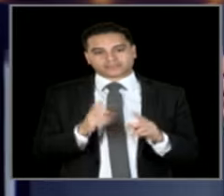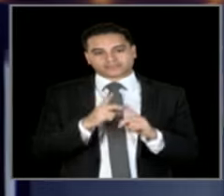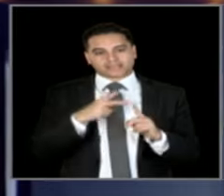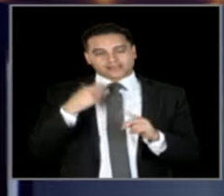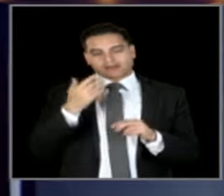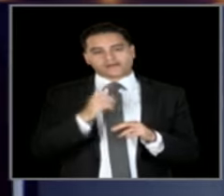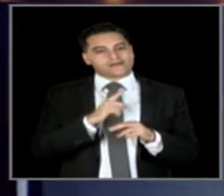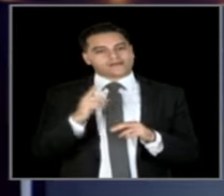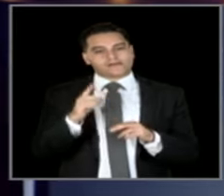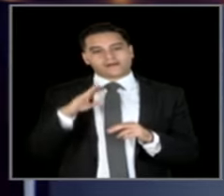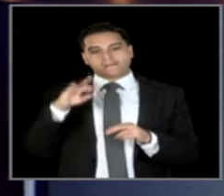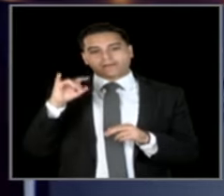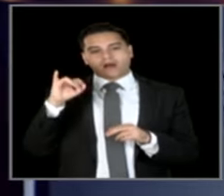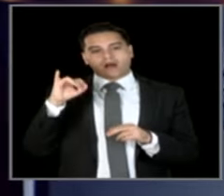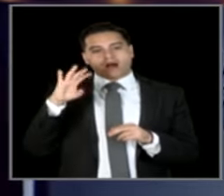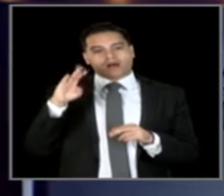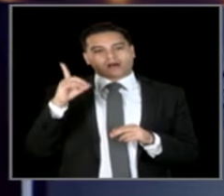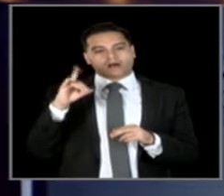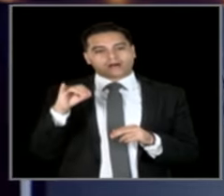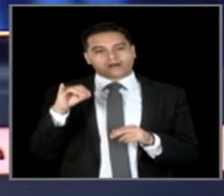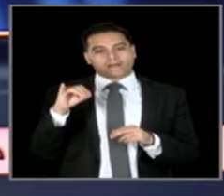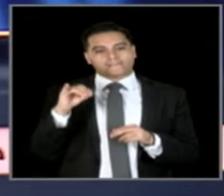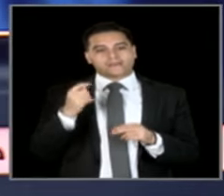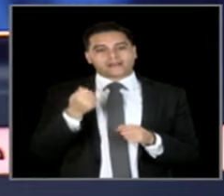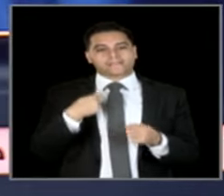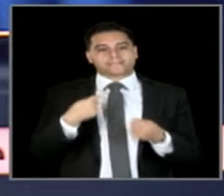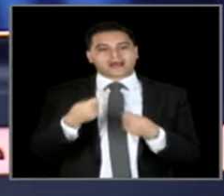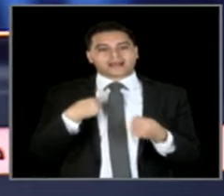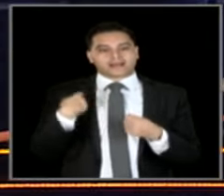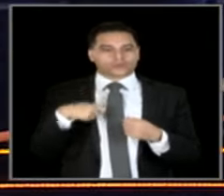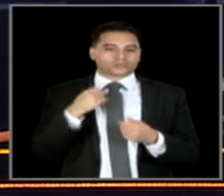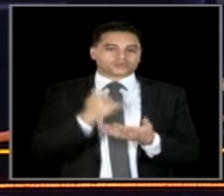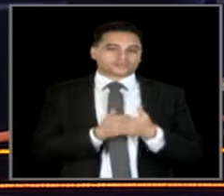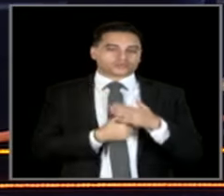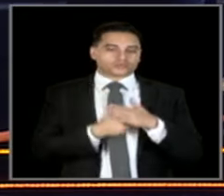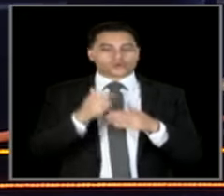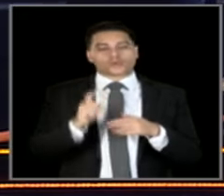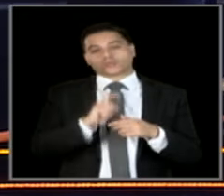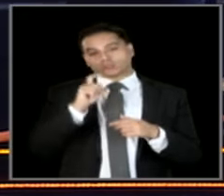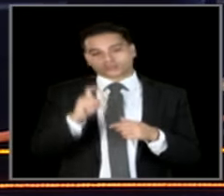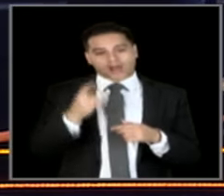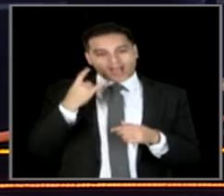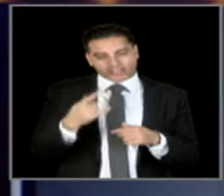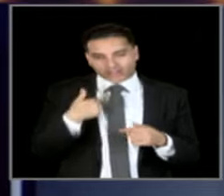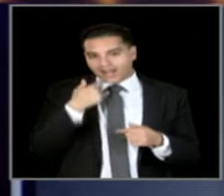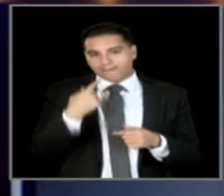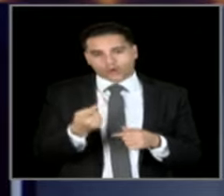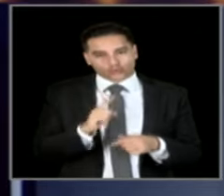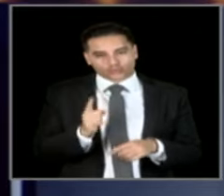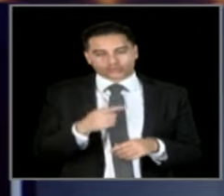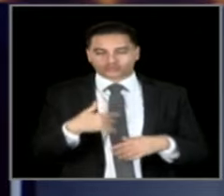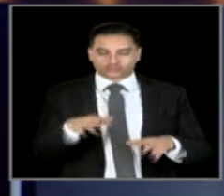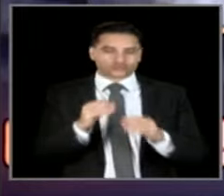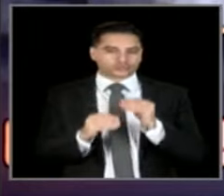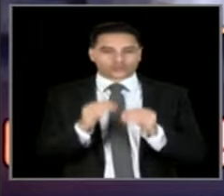لا مكرم عبيد وزاره الماليه سؤال العاشر ما لحقتش اكمل كلنا